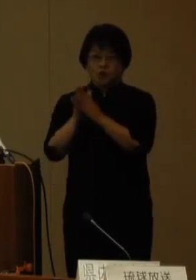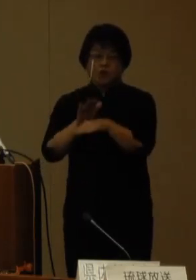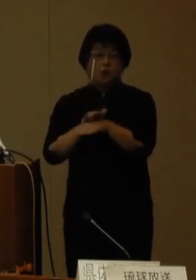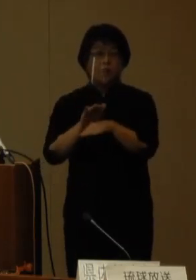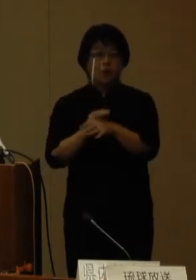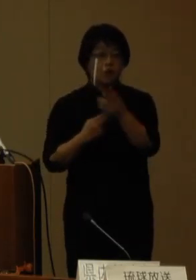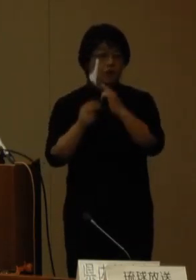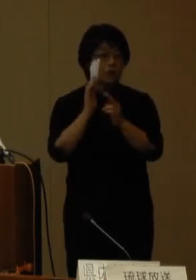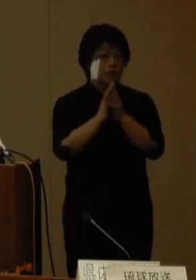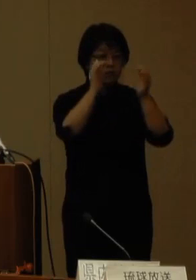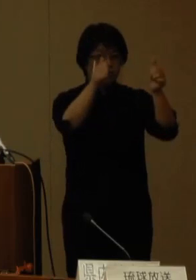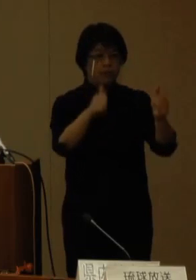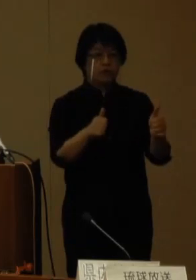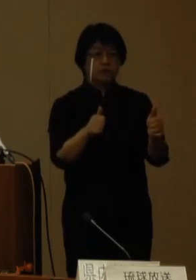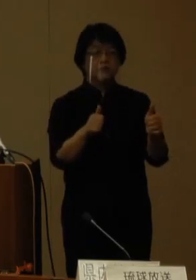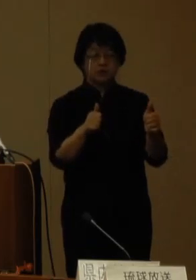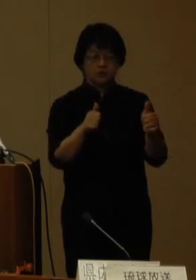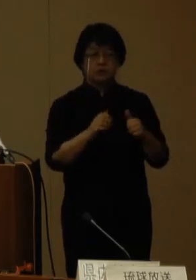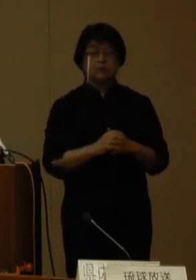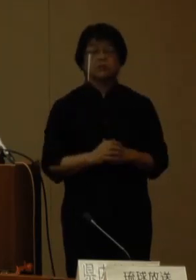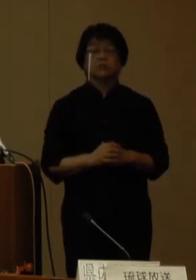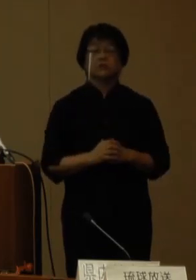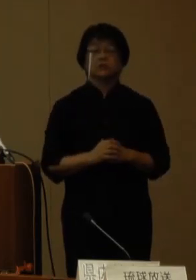ホームページ、それから